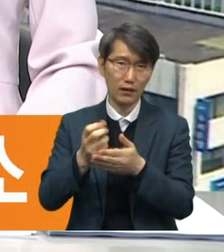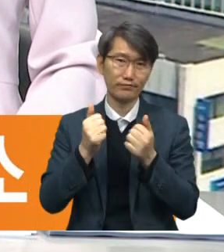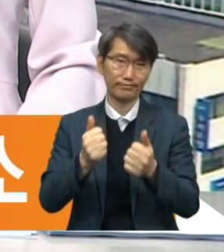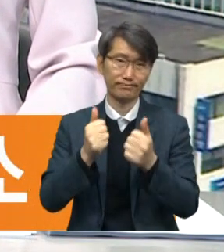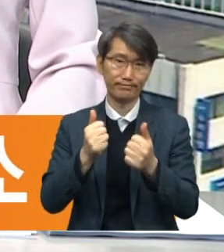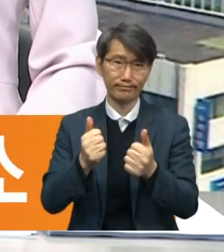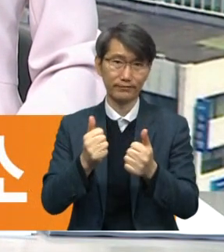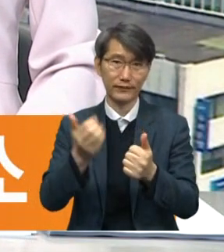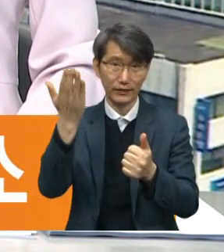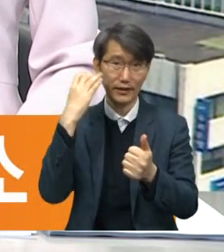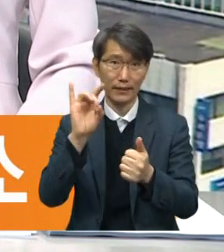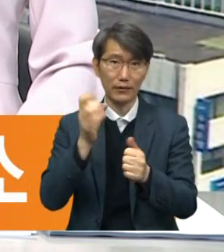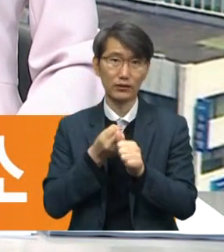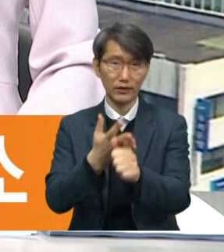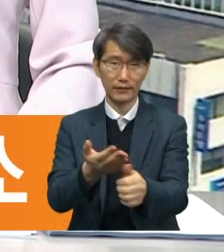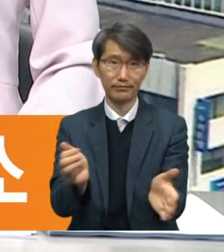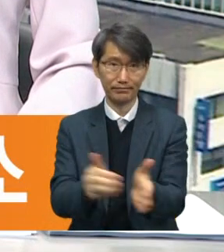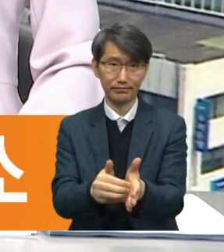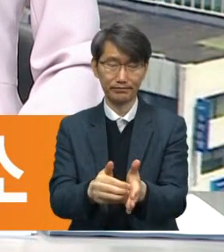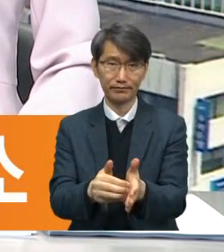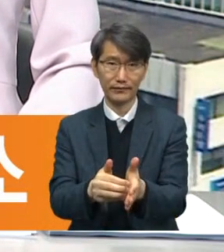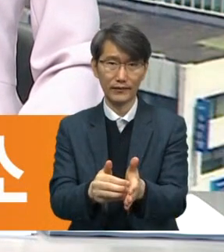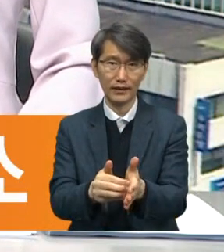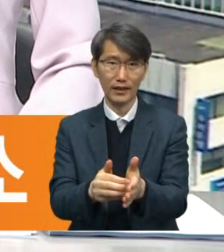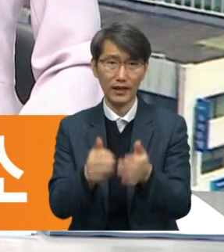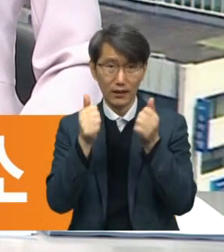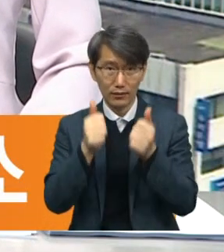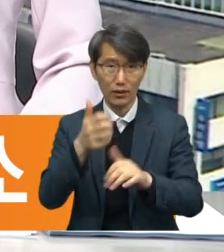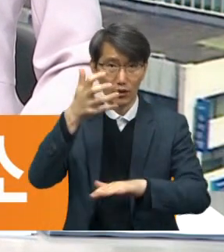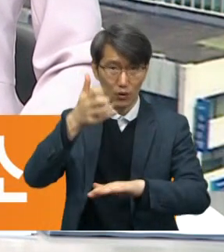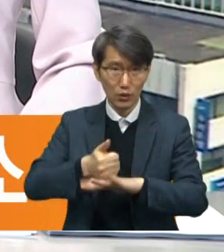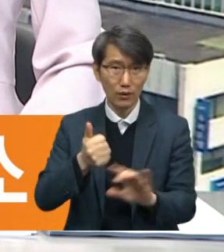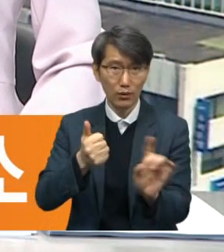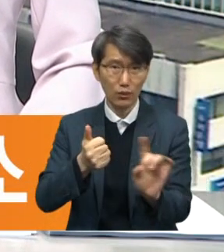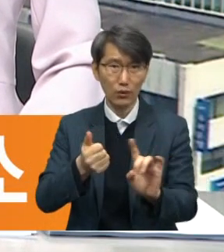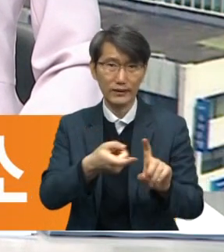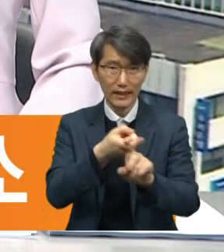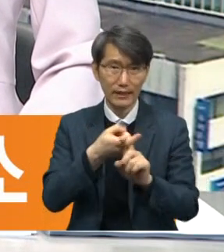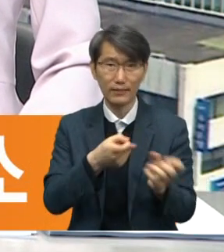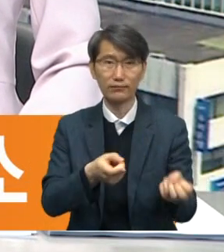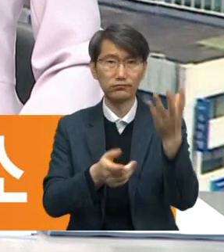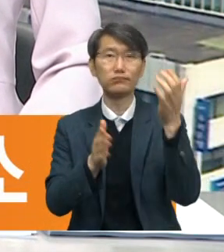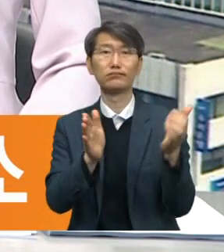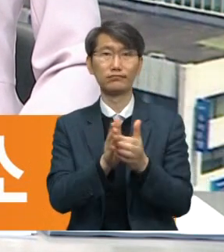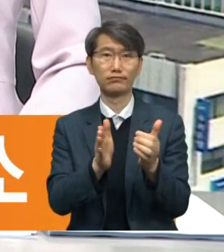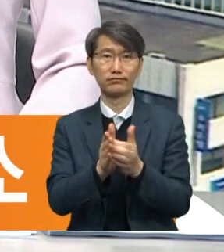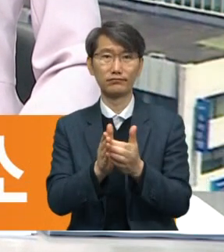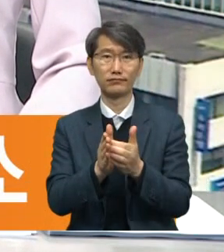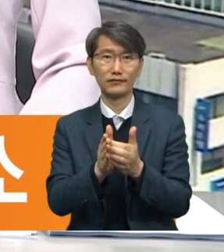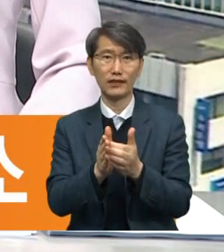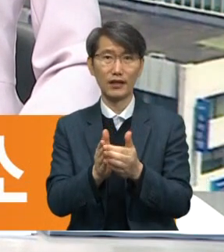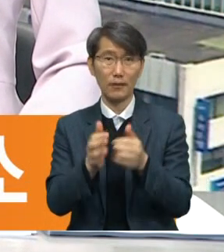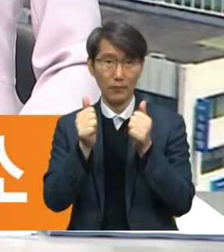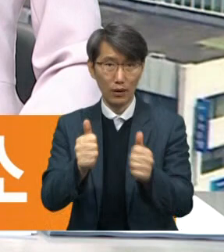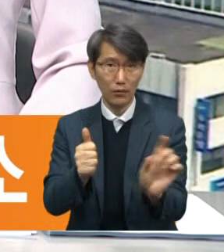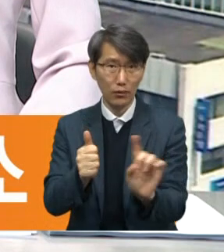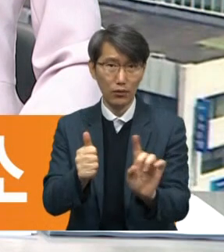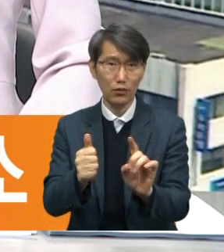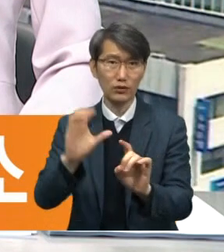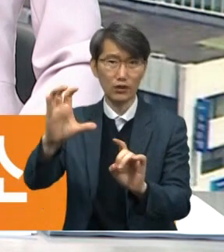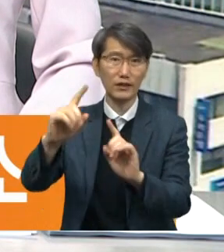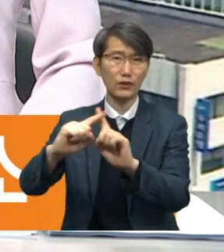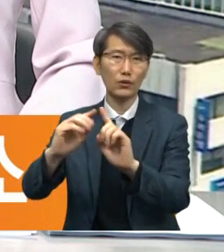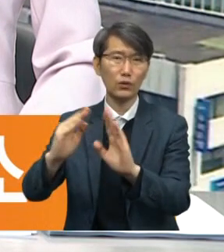보도 저희 딜라이브 tv's 전해드렸는데요네 최근 일심에서 재개발 조합측이 승소했습니다 법원은 성당 측에 동의를